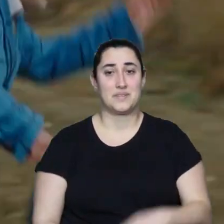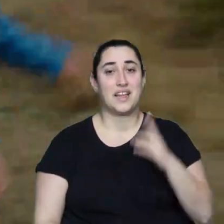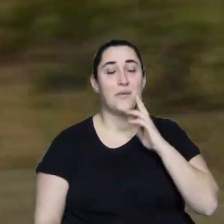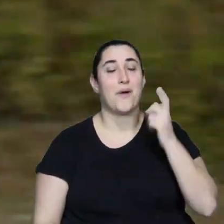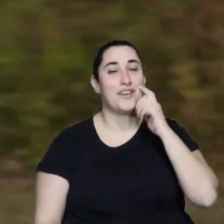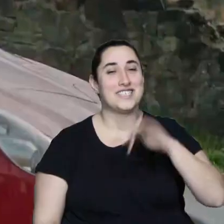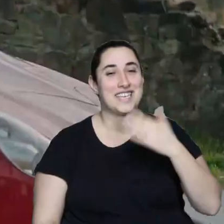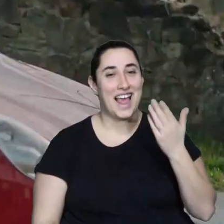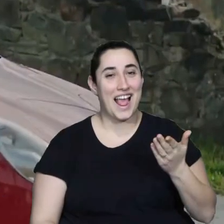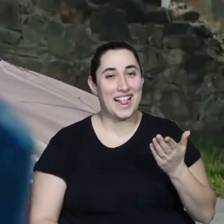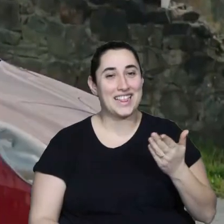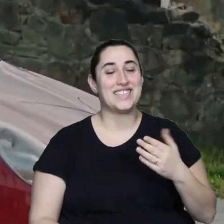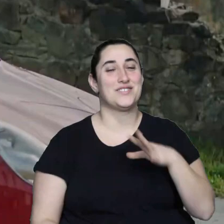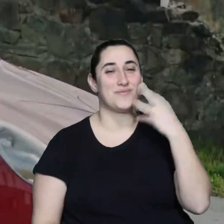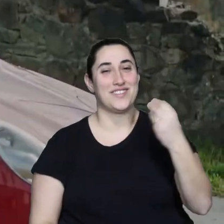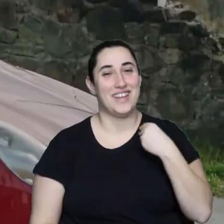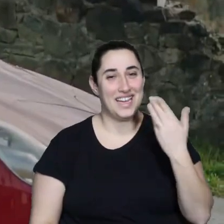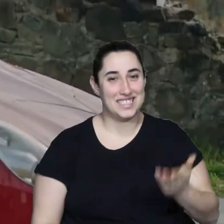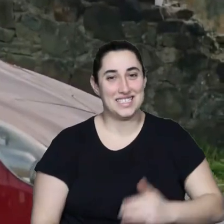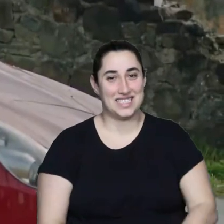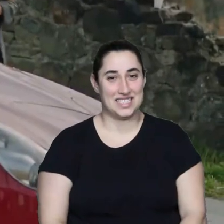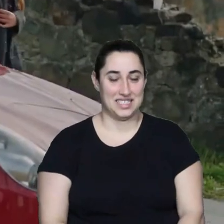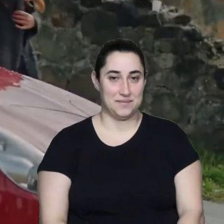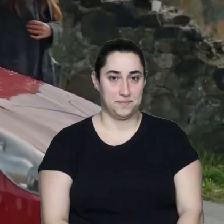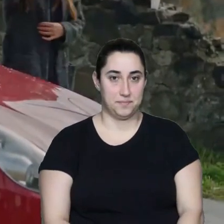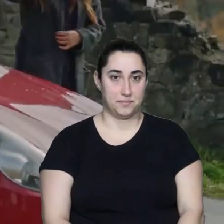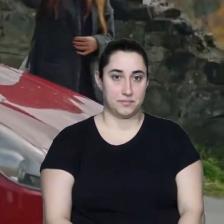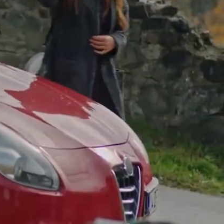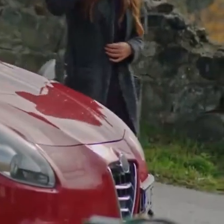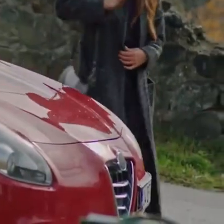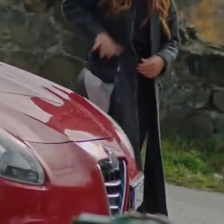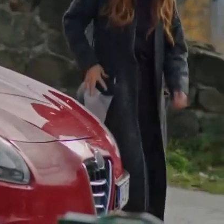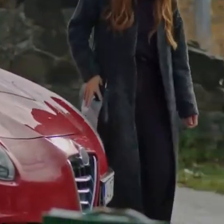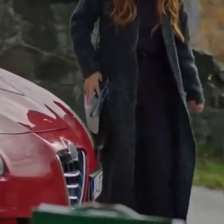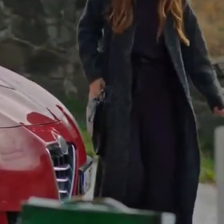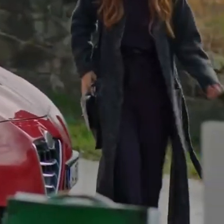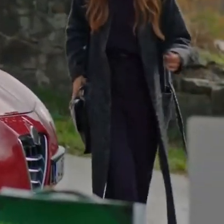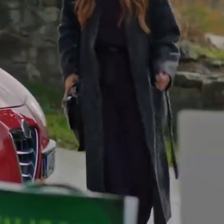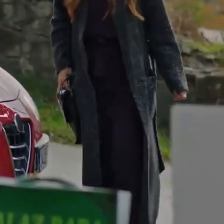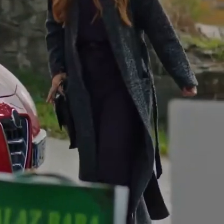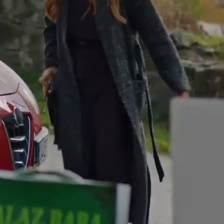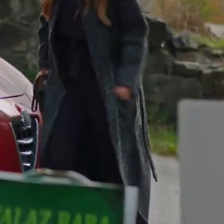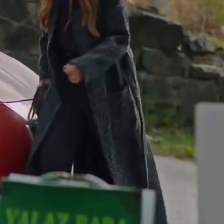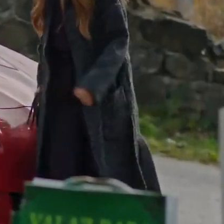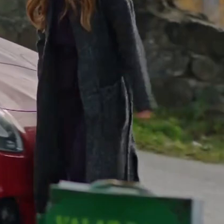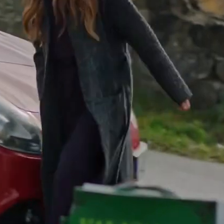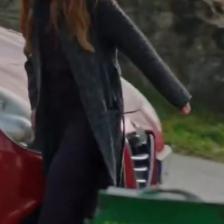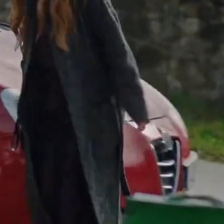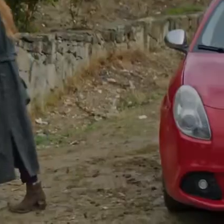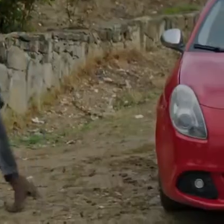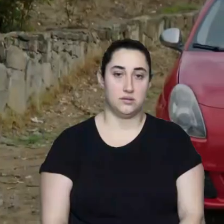hoş geldiniz, sefalar getirdiniz. Alev indi arabadan. Araziye satılık ilanı asılıp altına bir cep numarası